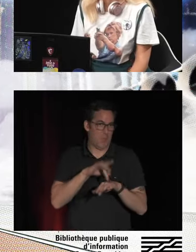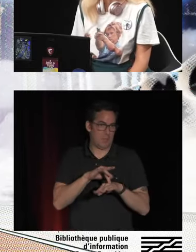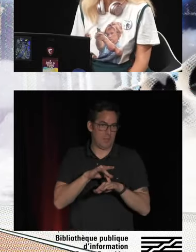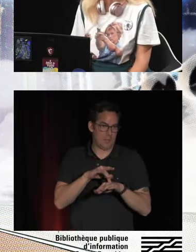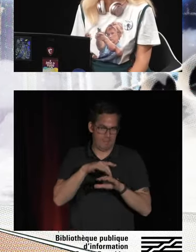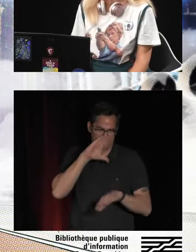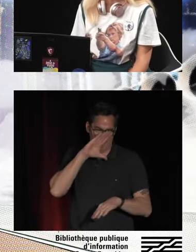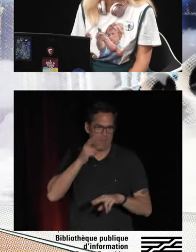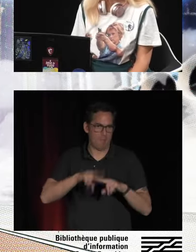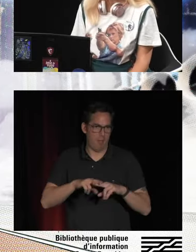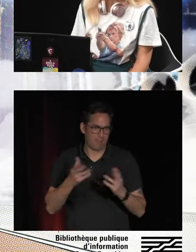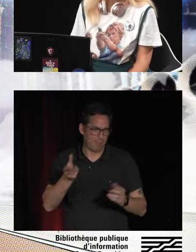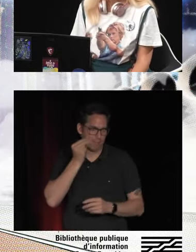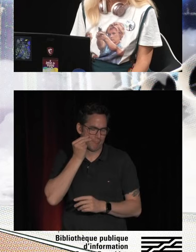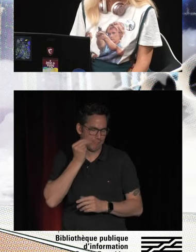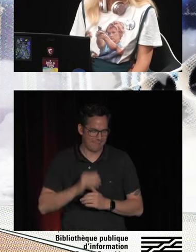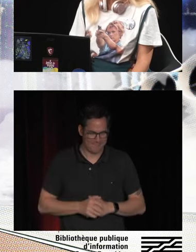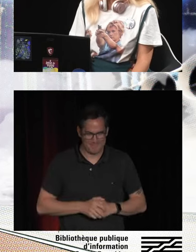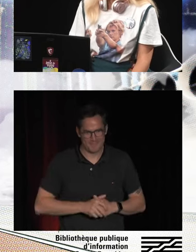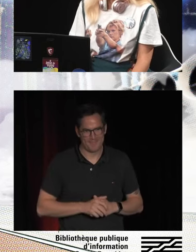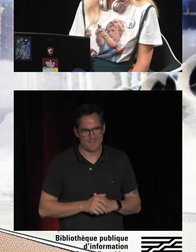laquelle t'as le droit de toucher ou pas. Voilà.